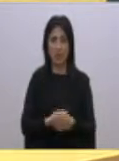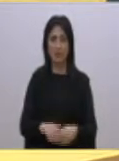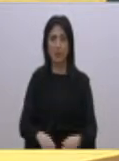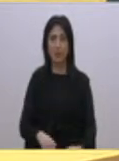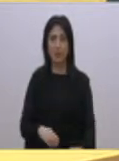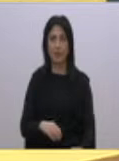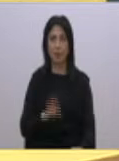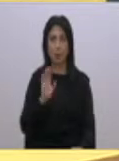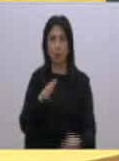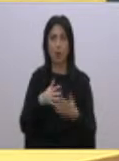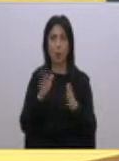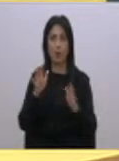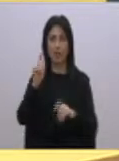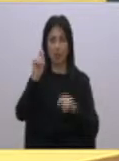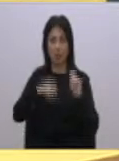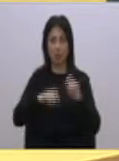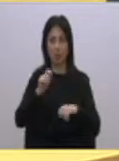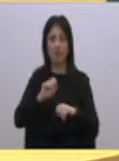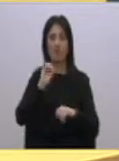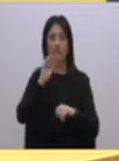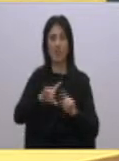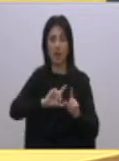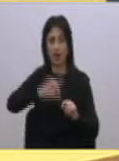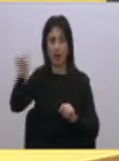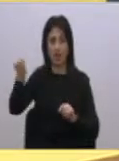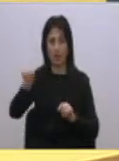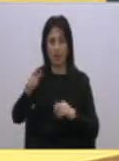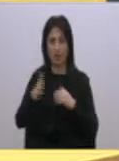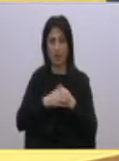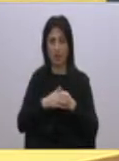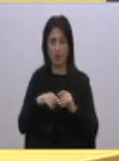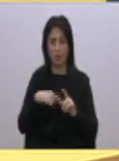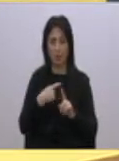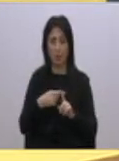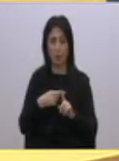ანუ უფრო მეტი შემოვიდა, ვიდრე გავიდა, ეს დაახლოებით